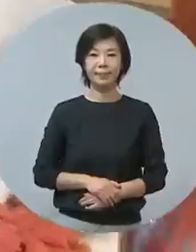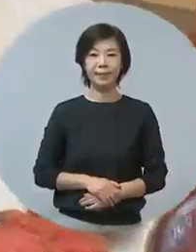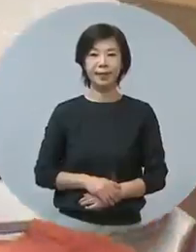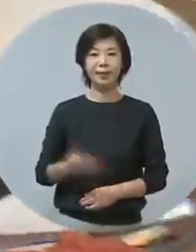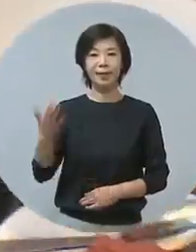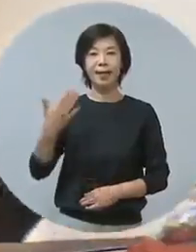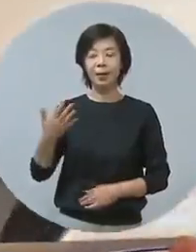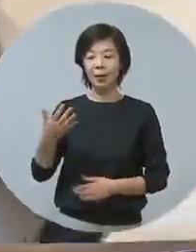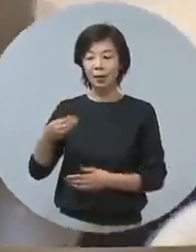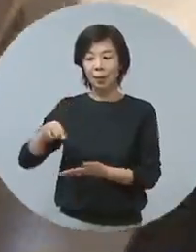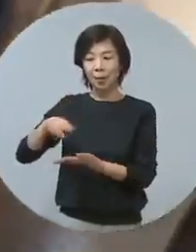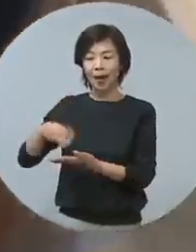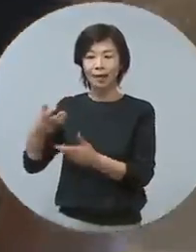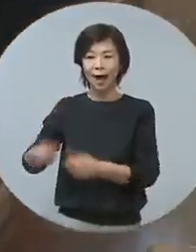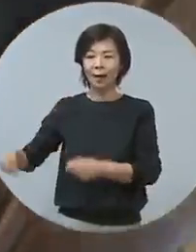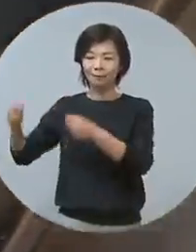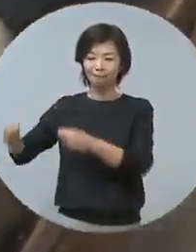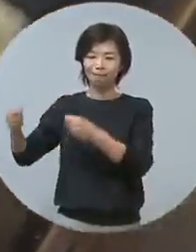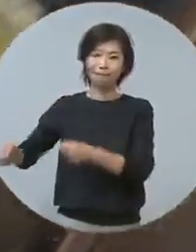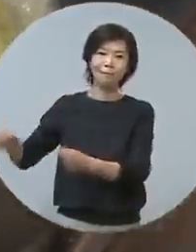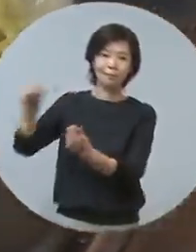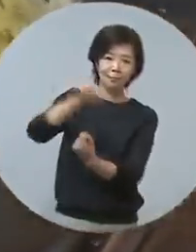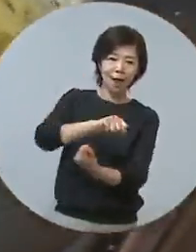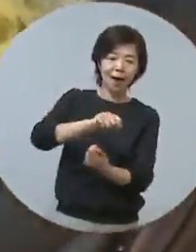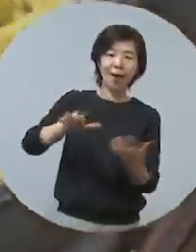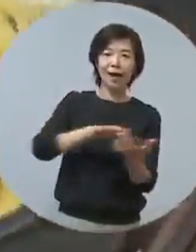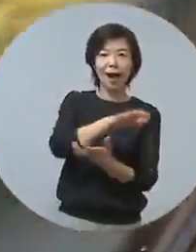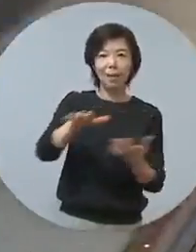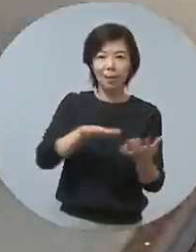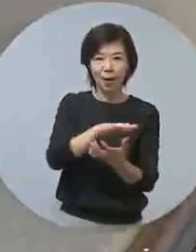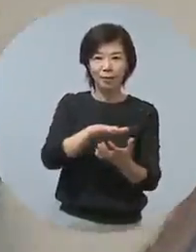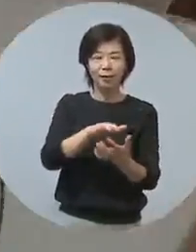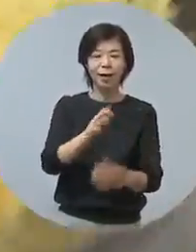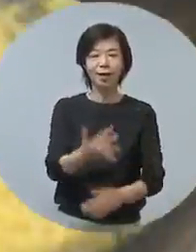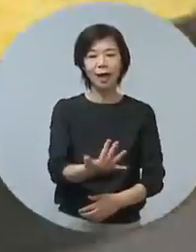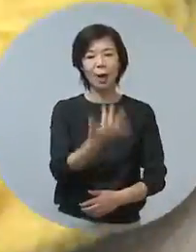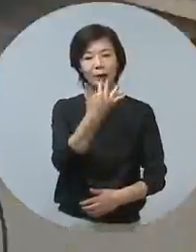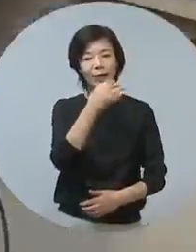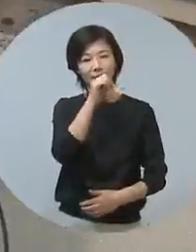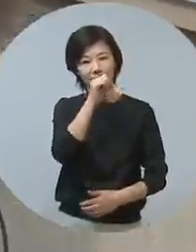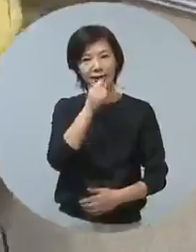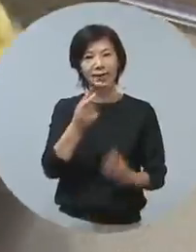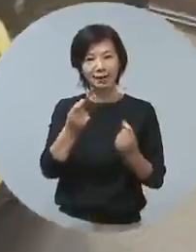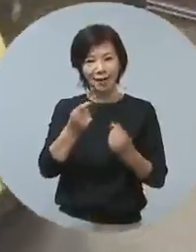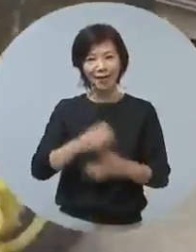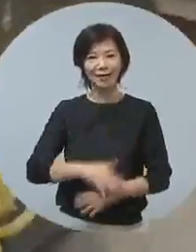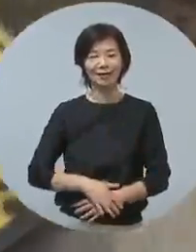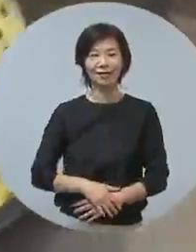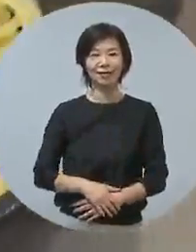で、バターとパスタを絡めていきます。 はい、いい香りですね。 はい、